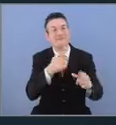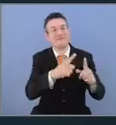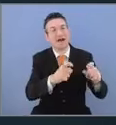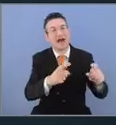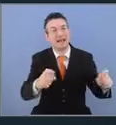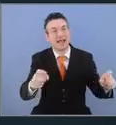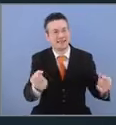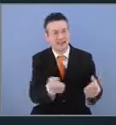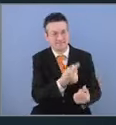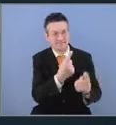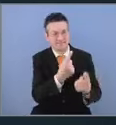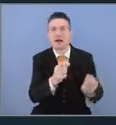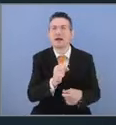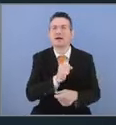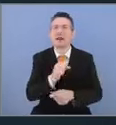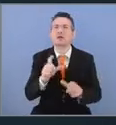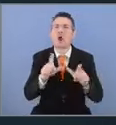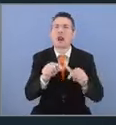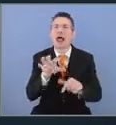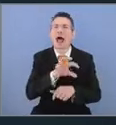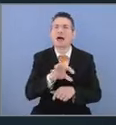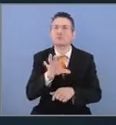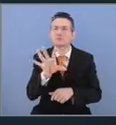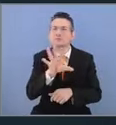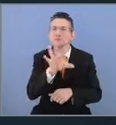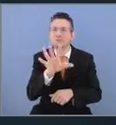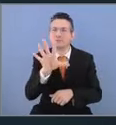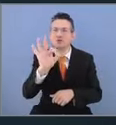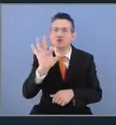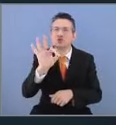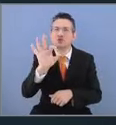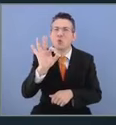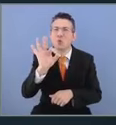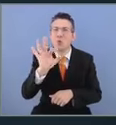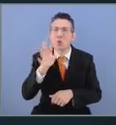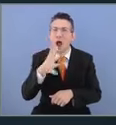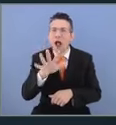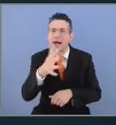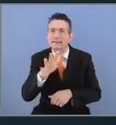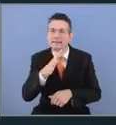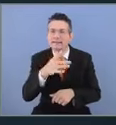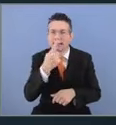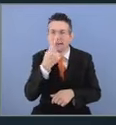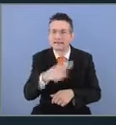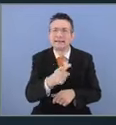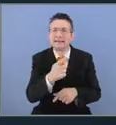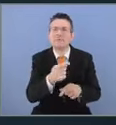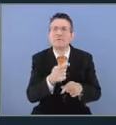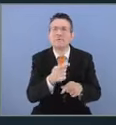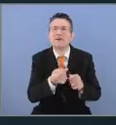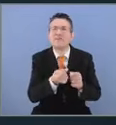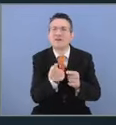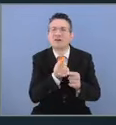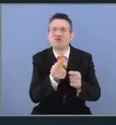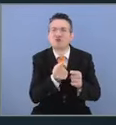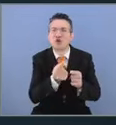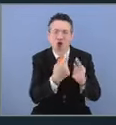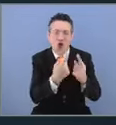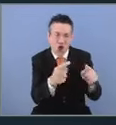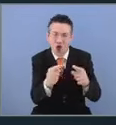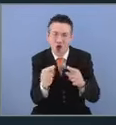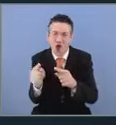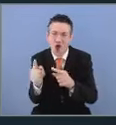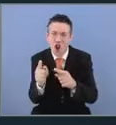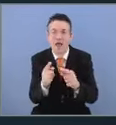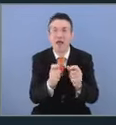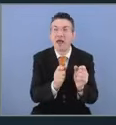Lazio qualcosa tipo una cinquantina di differenti fagioli che non possono essere venduti e comunicati